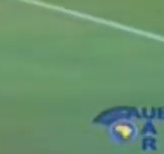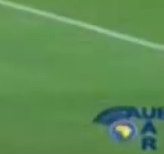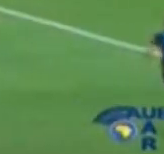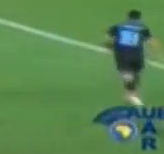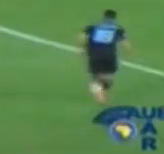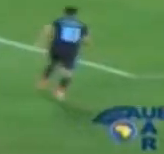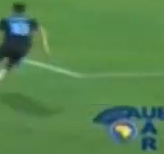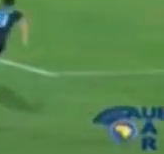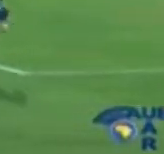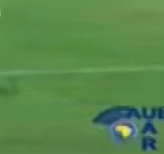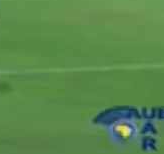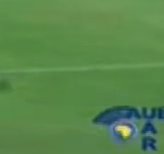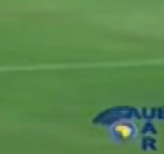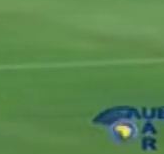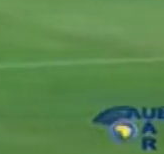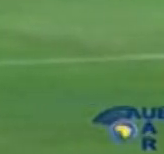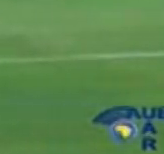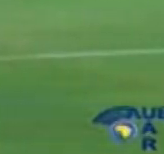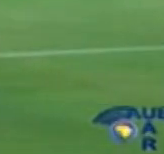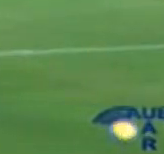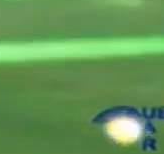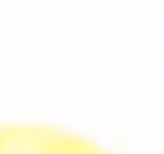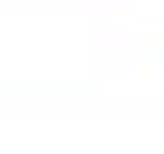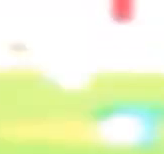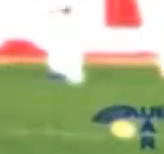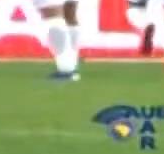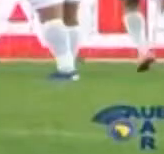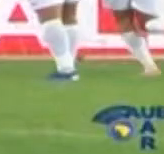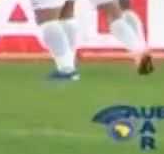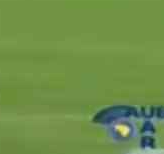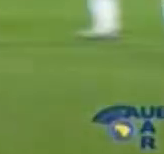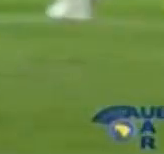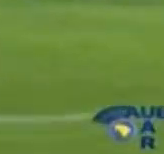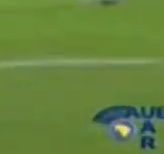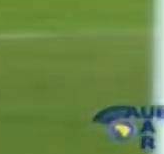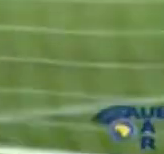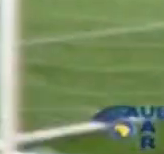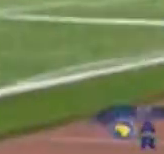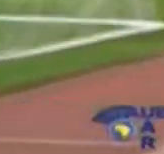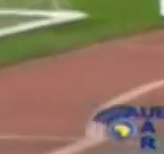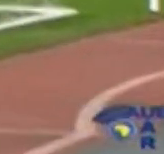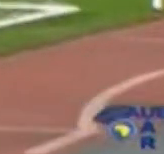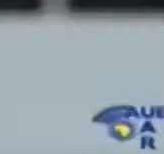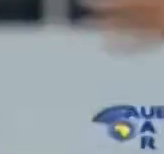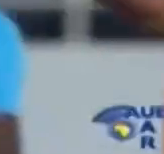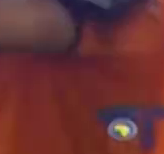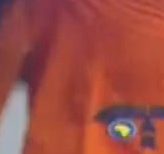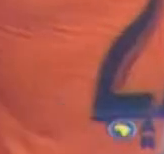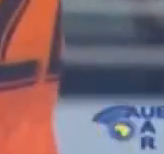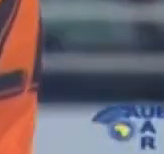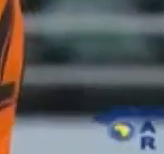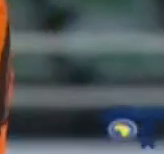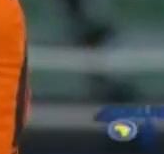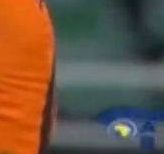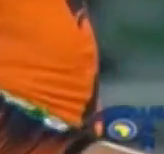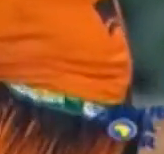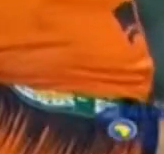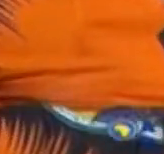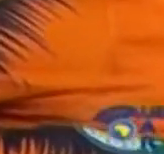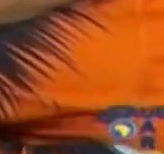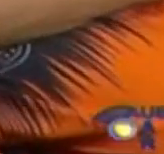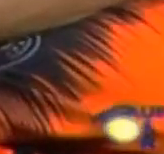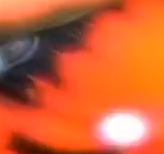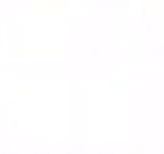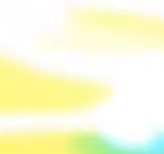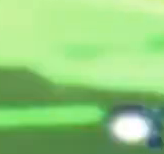in a breathtaking final, which will be staged in Rabat, Morocco, cruise to the final by eliminating compatriot Hassania Gadir by